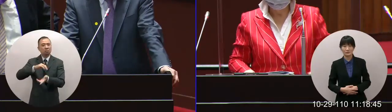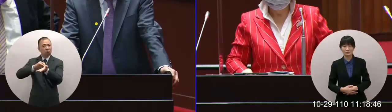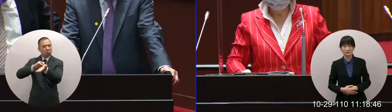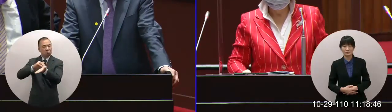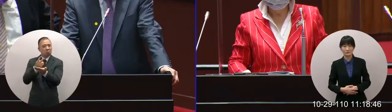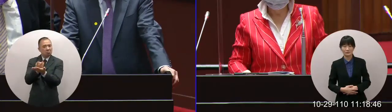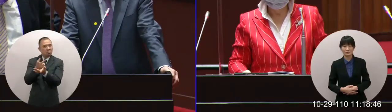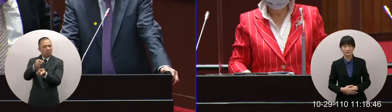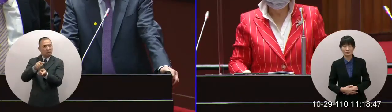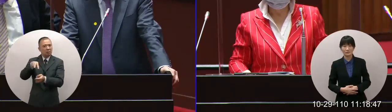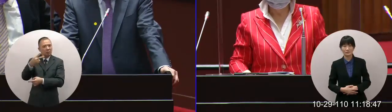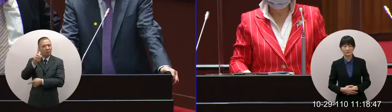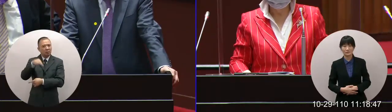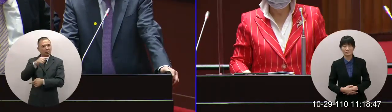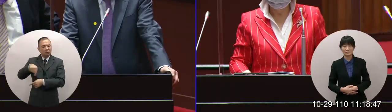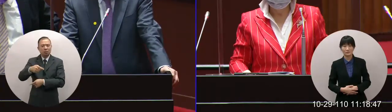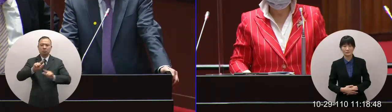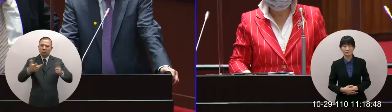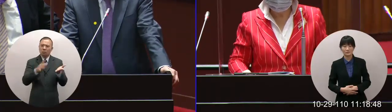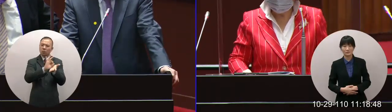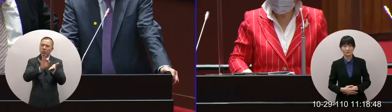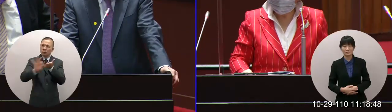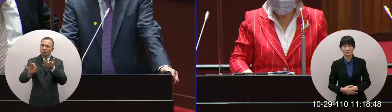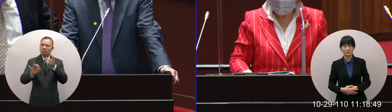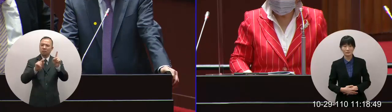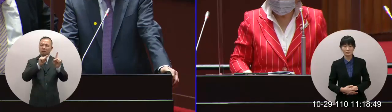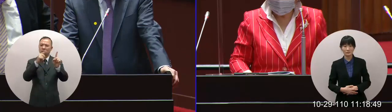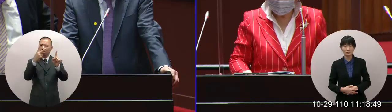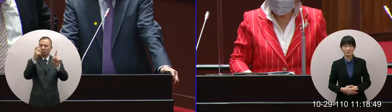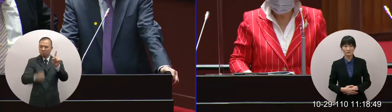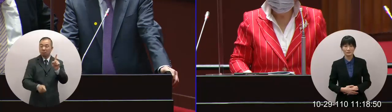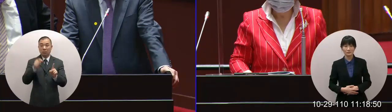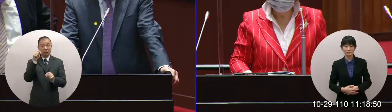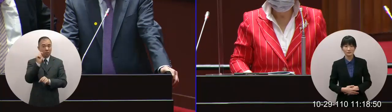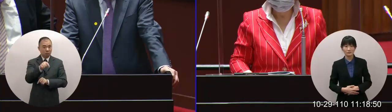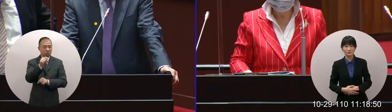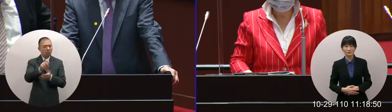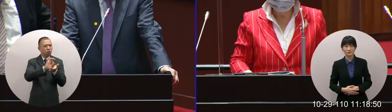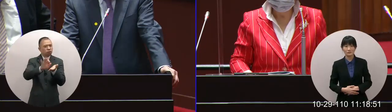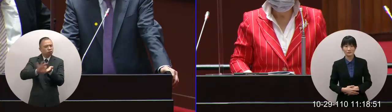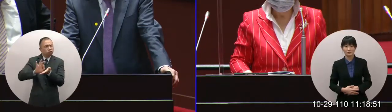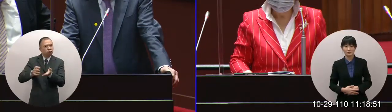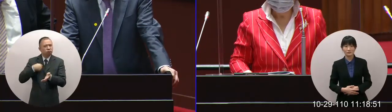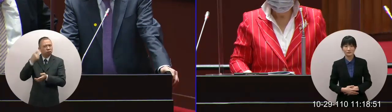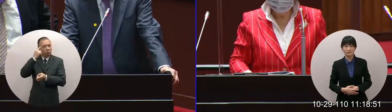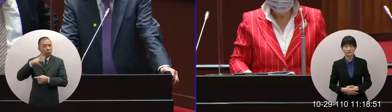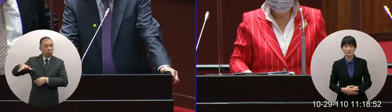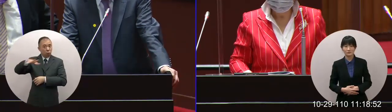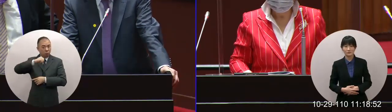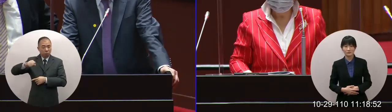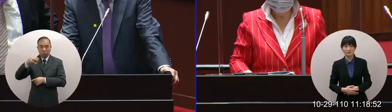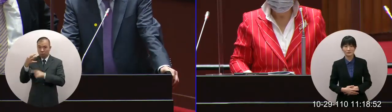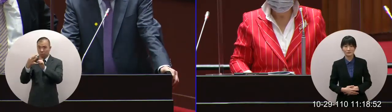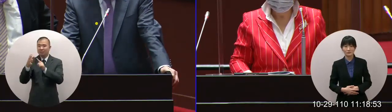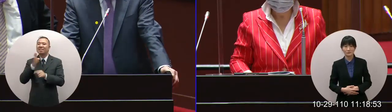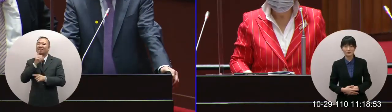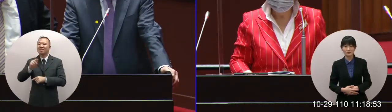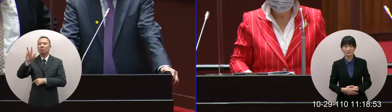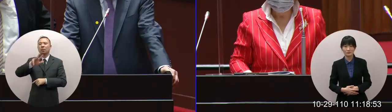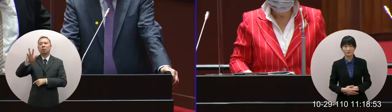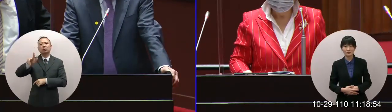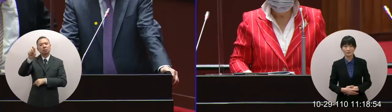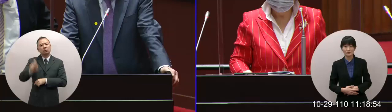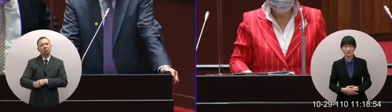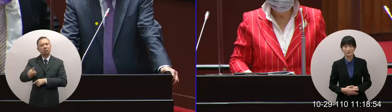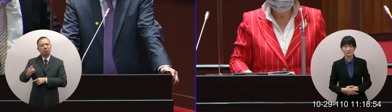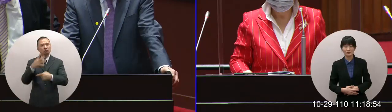花费医疗费用是1.2亿。好，所以这样的费用基本上对于总额，我们大概有8000亿的这样的总额里面，